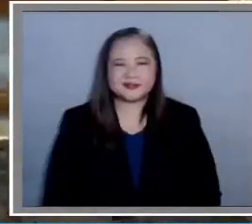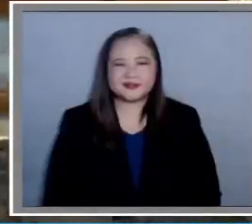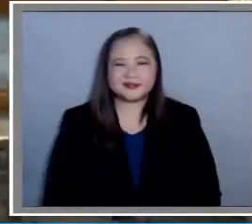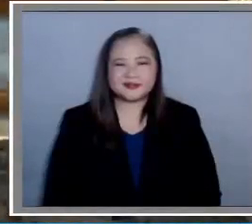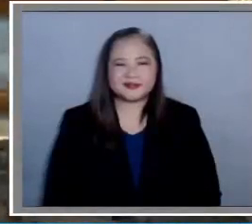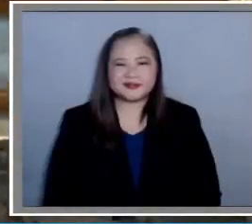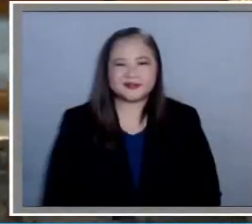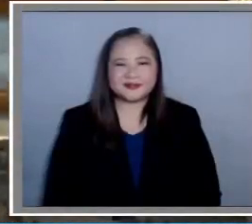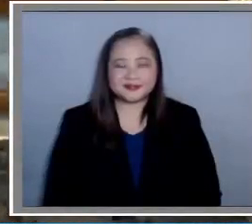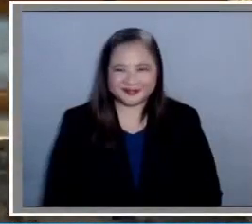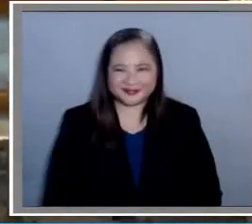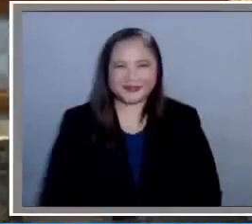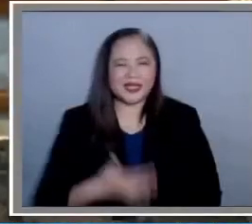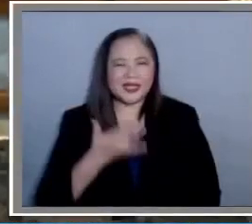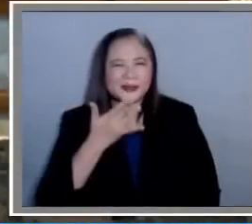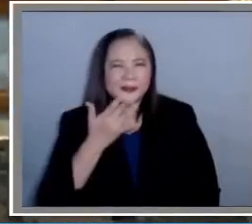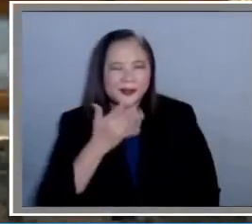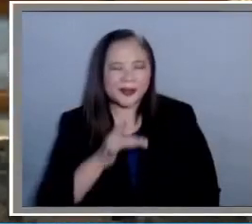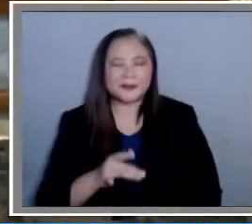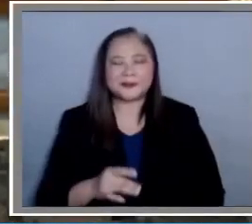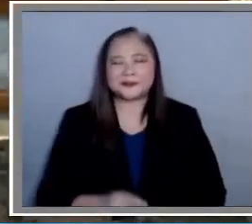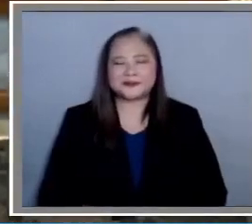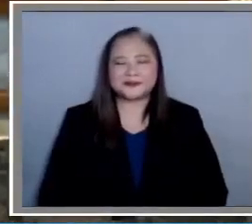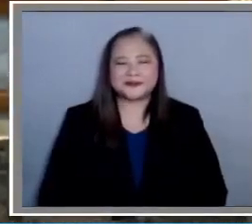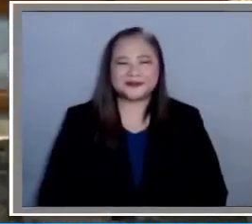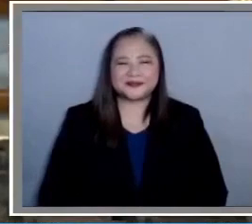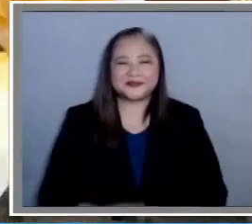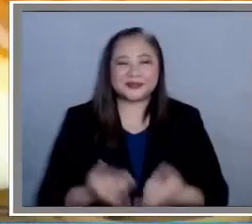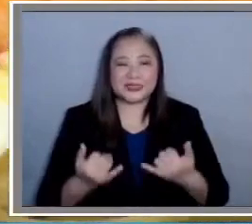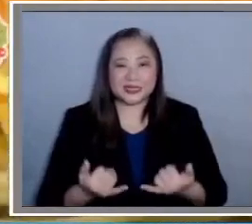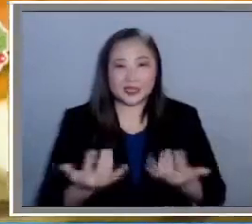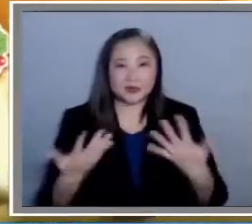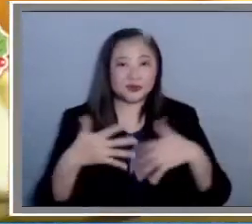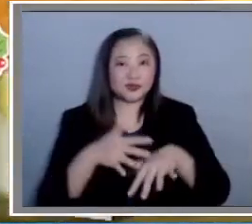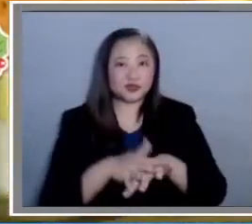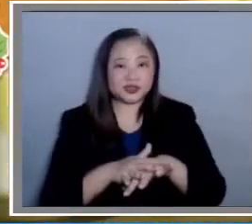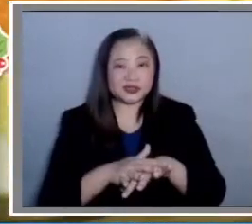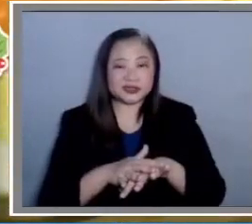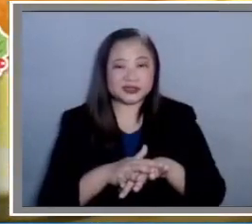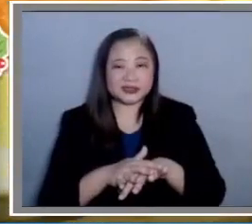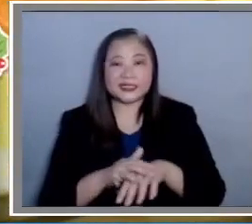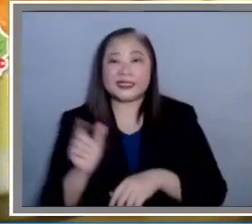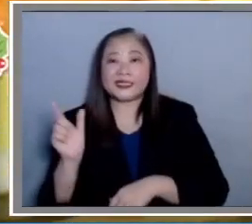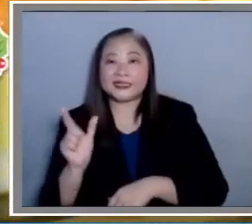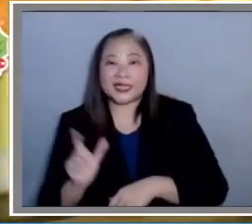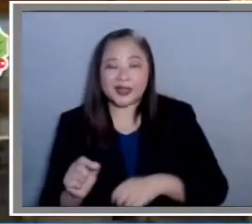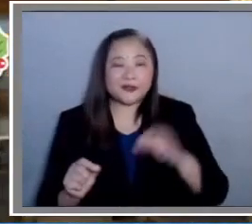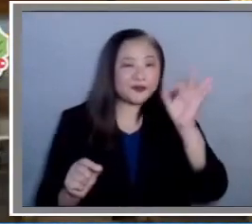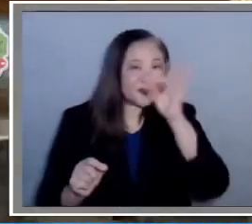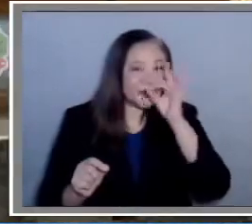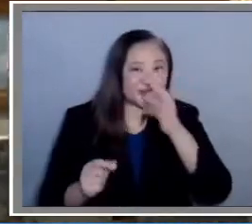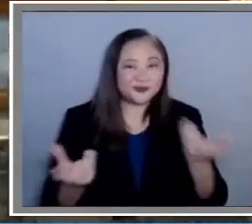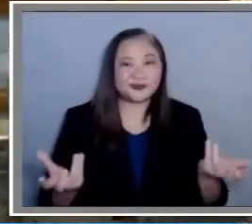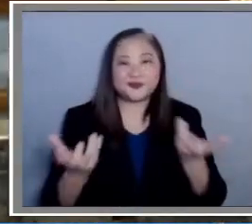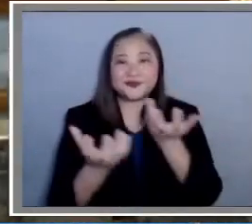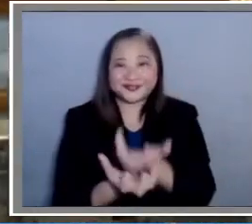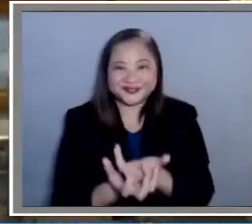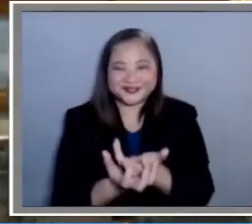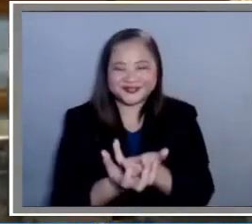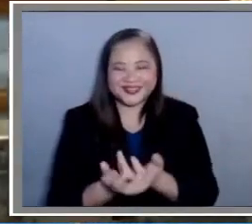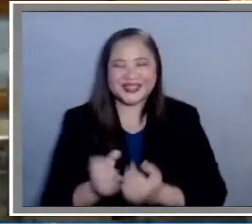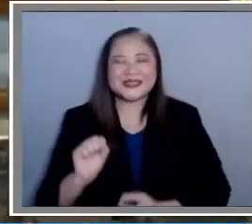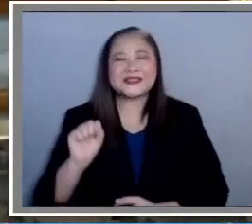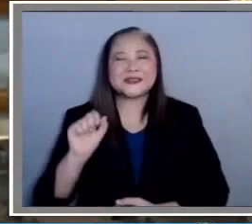Yum, yum, yum! Ping, ping, ping! Ito na ang fusion sarap ng Italian at Pinoy dish, ang Spabok! Tikman na natin!